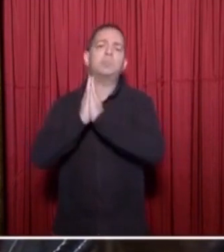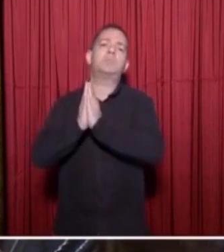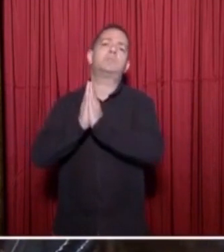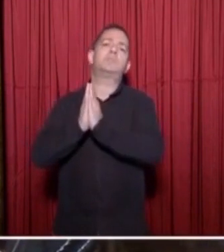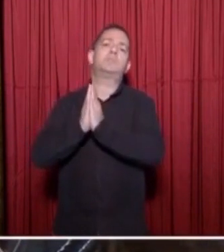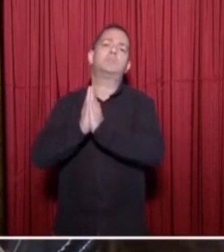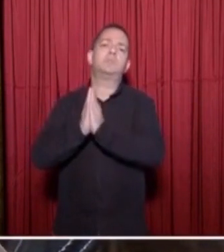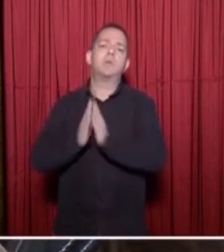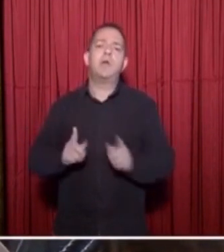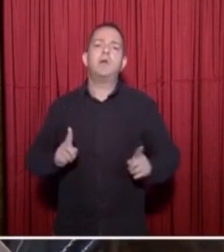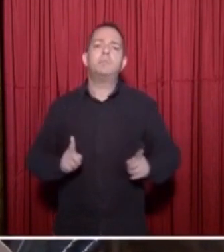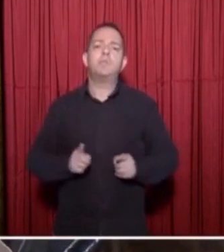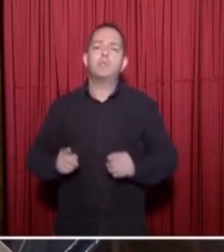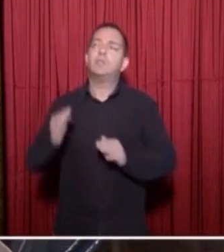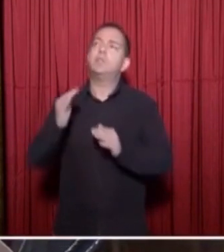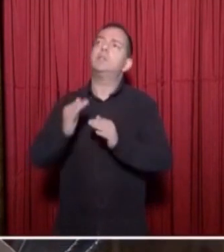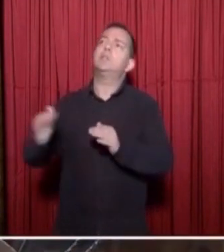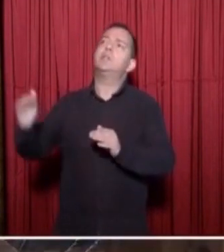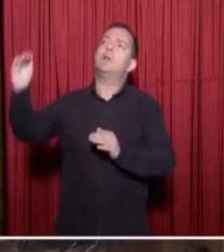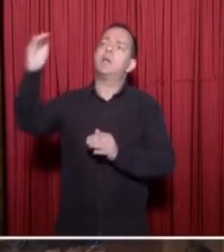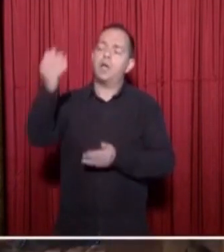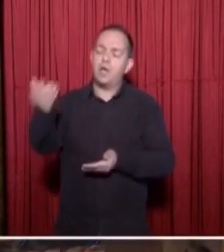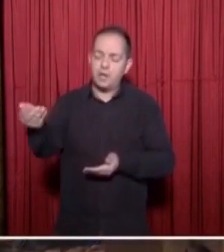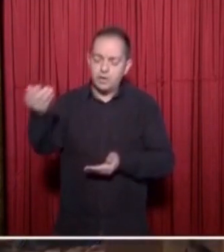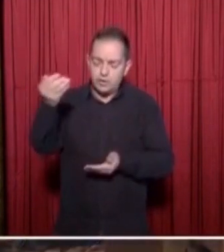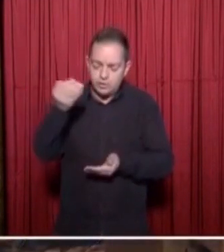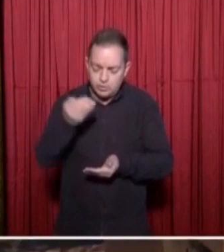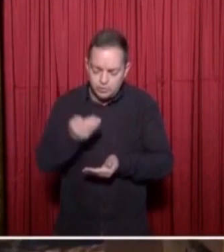Κυρίου δεηθούμε. Κύριε